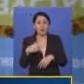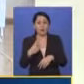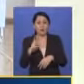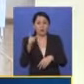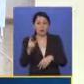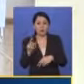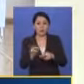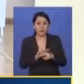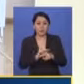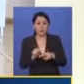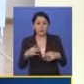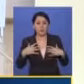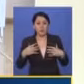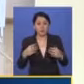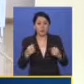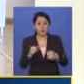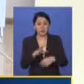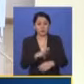емделіп шыққан.